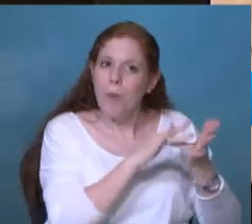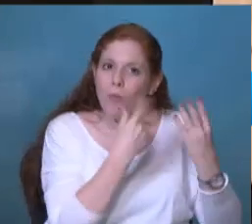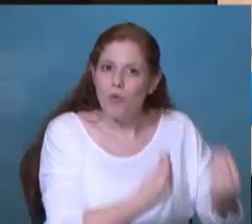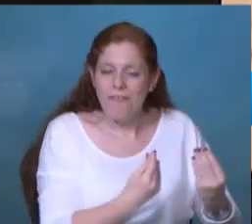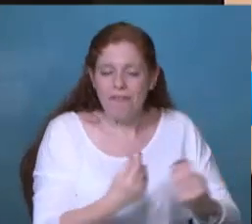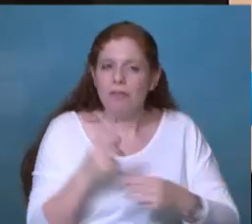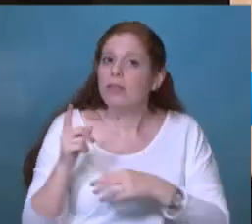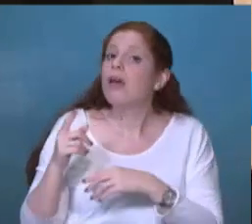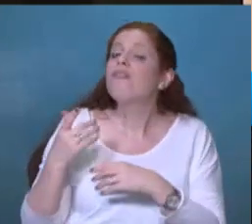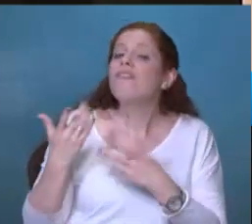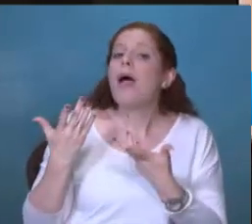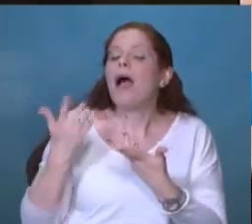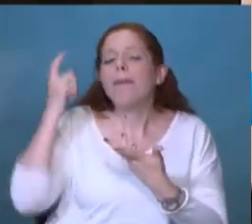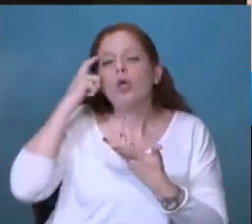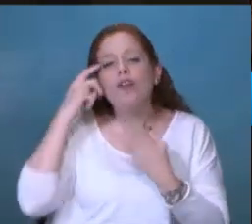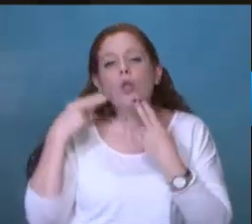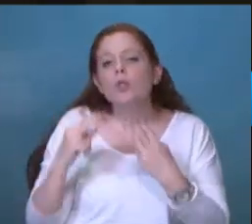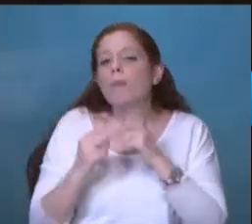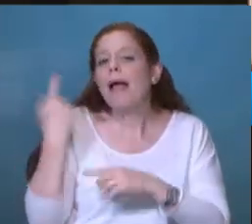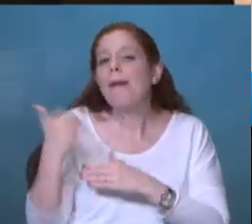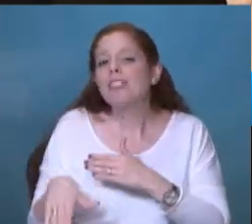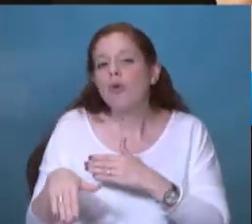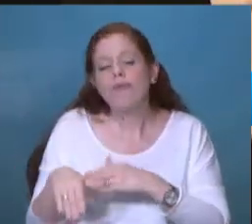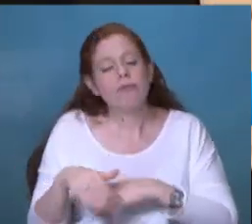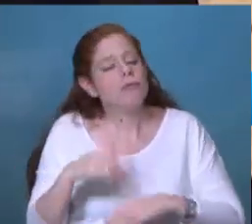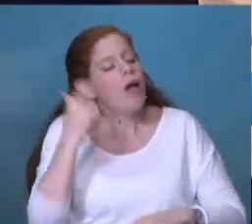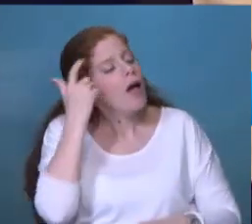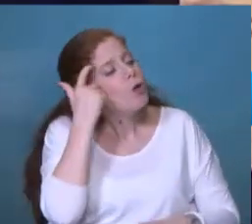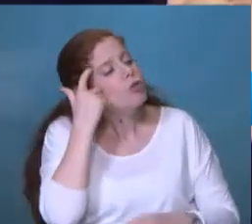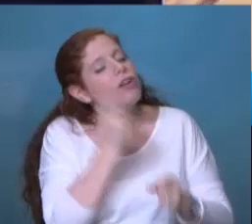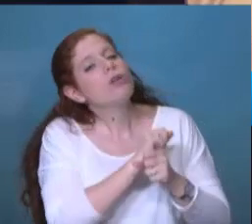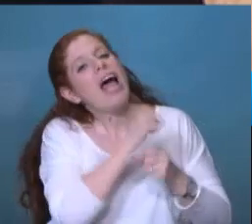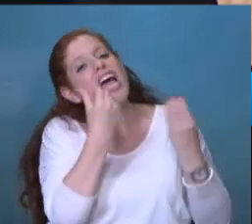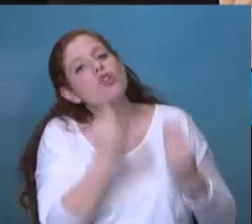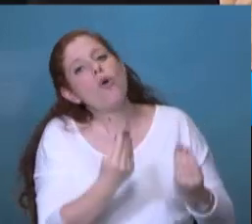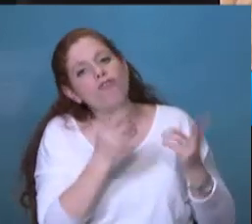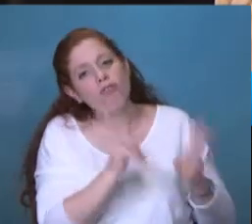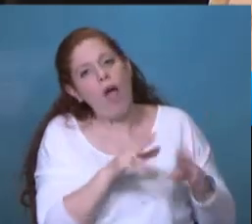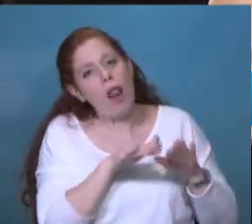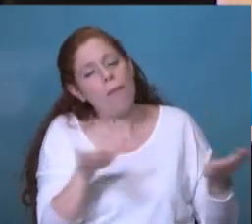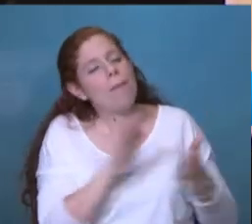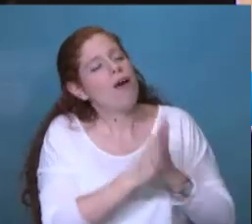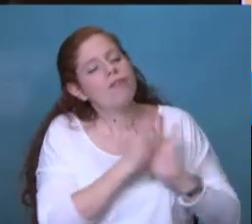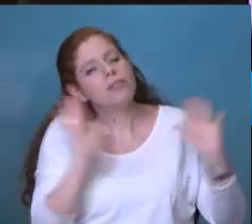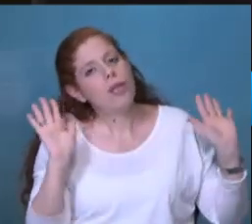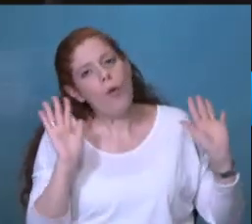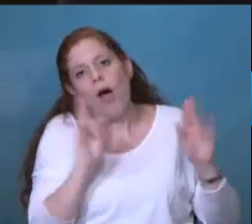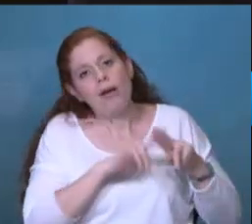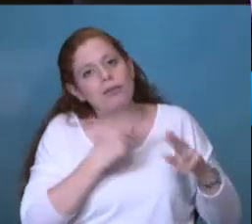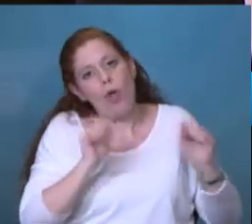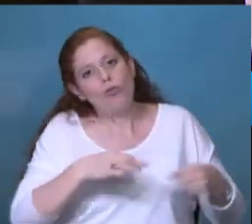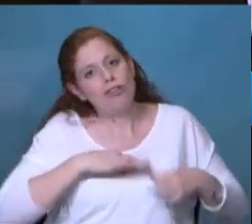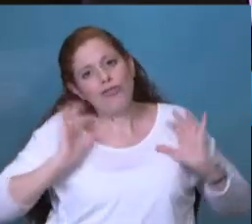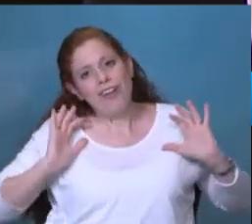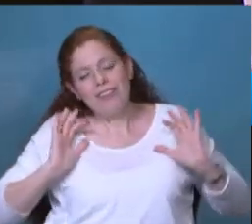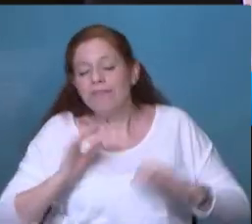על התוצאות, מה יקרה בסוף? אני רק חושב על לעשות הכי טוב על הבמה, ומעבר לזה, זה לא בידיים שלי. יפה,